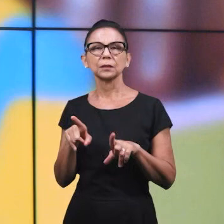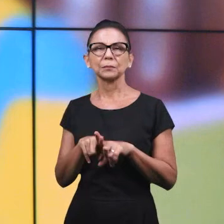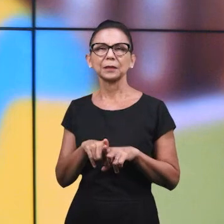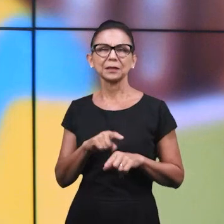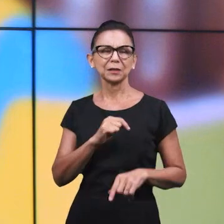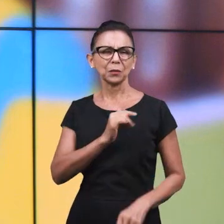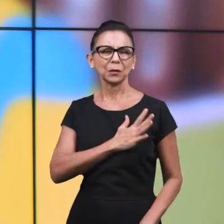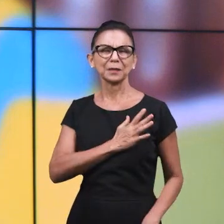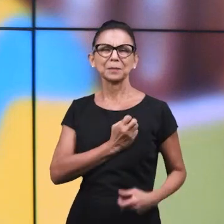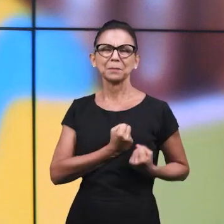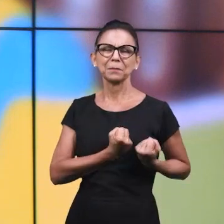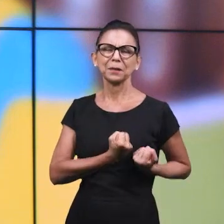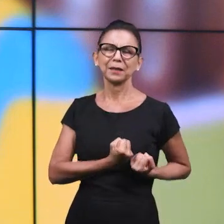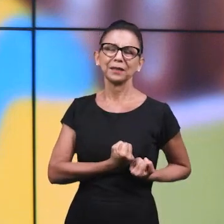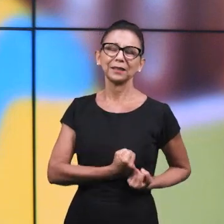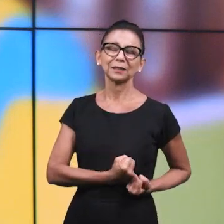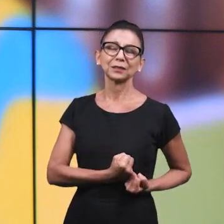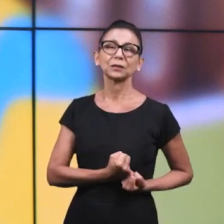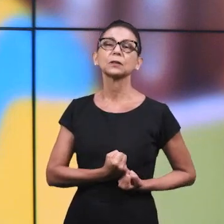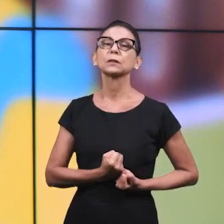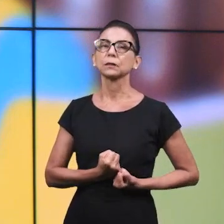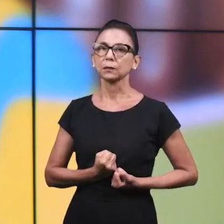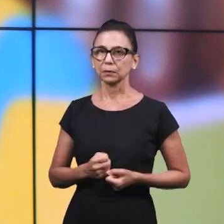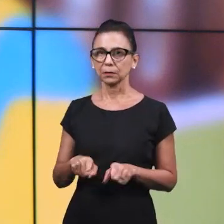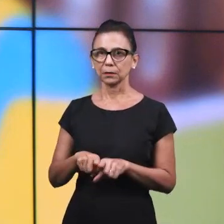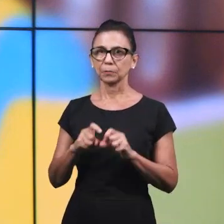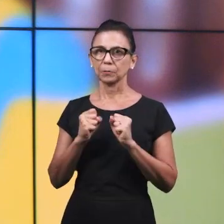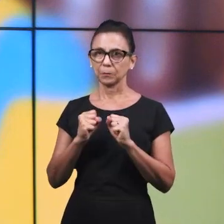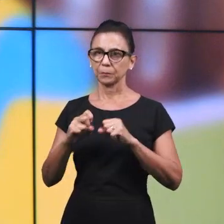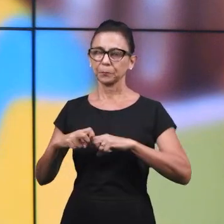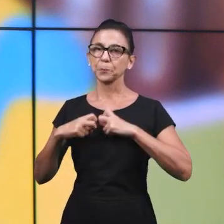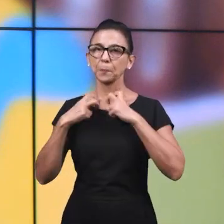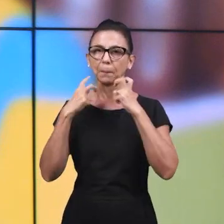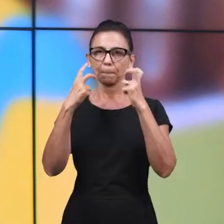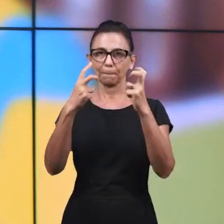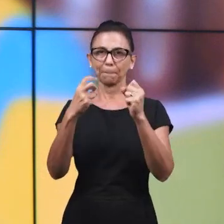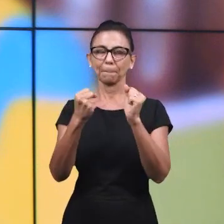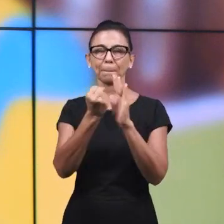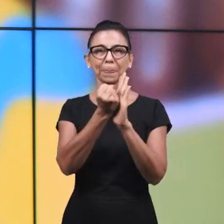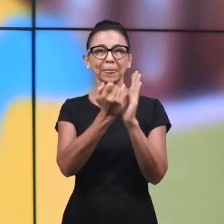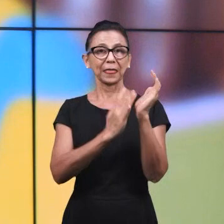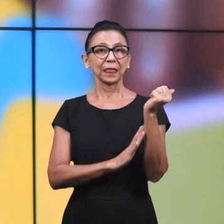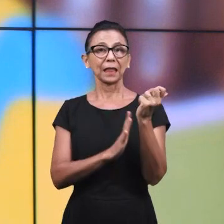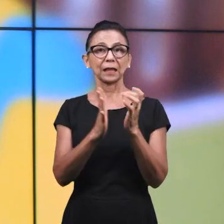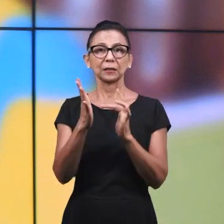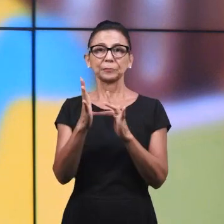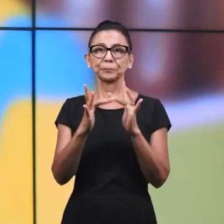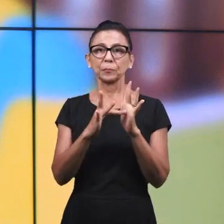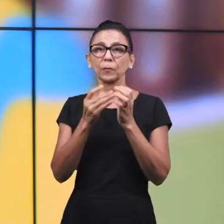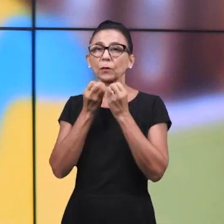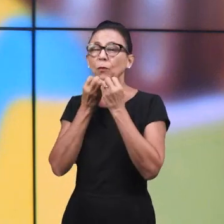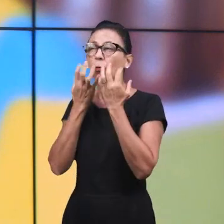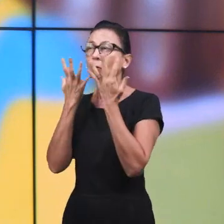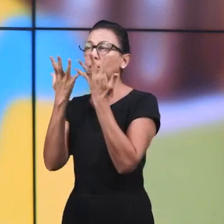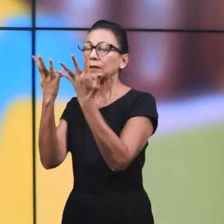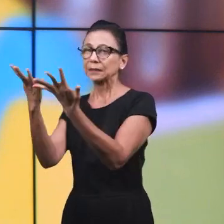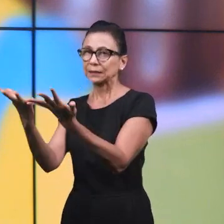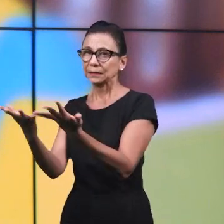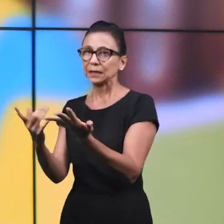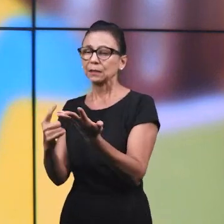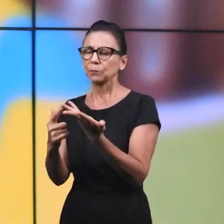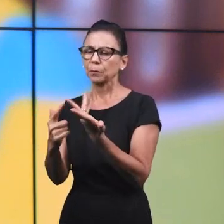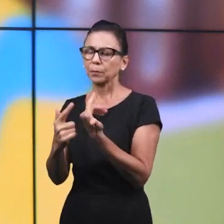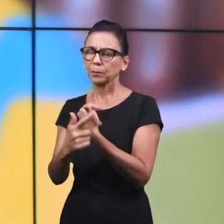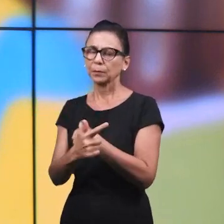moment, vous sentez un poids dans le cœur, vous pouvez clamer par le sang de Jésus et, et vous mettre